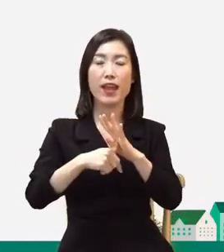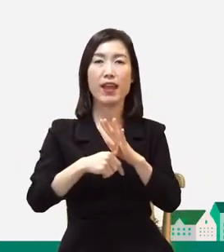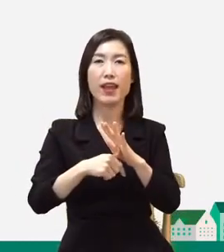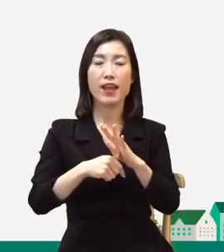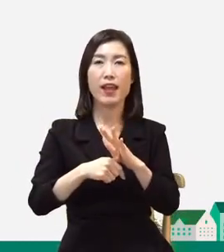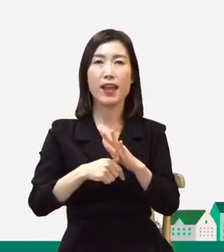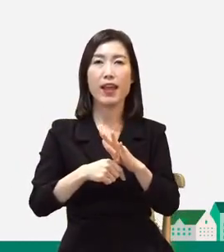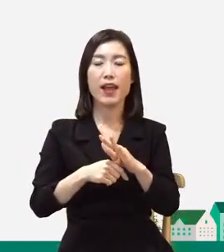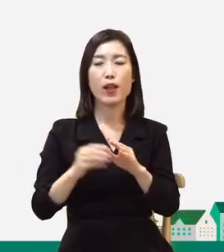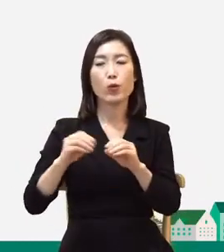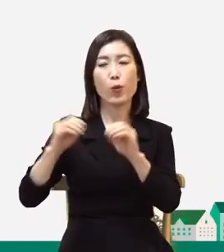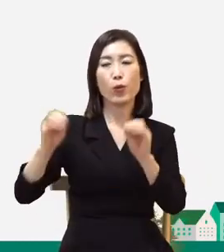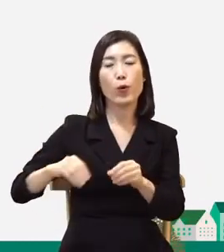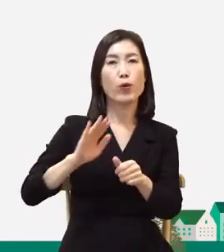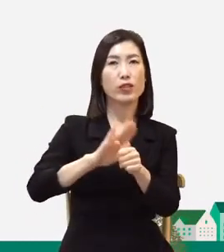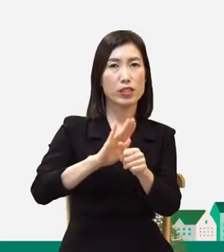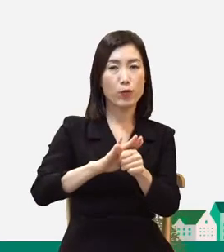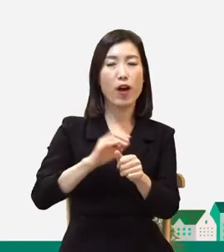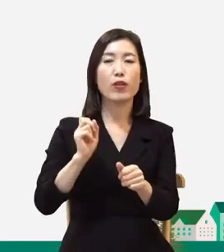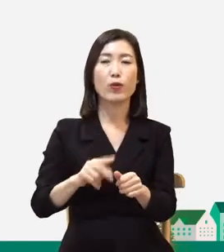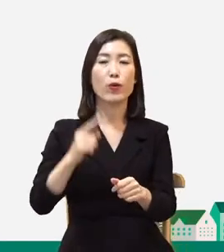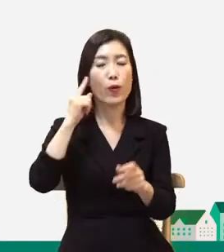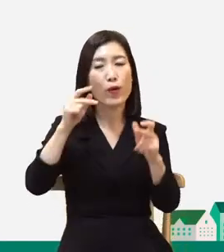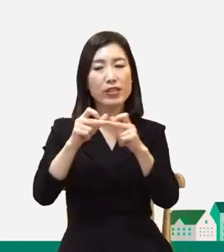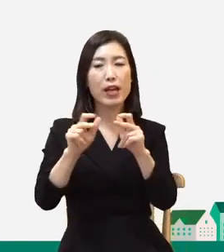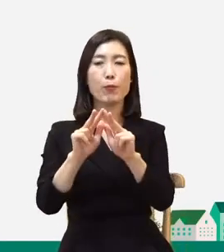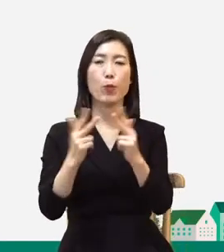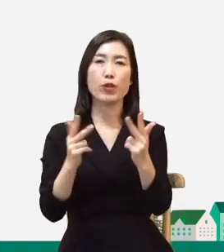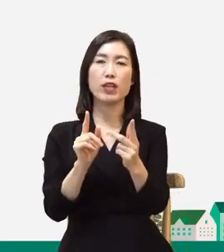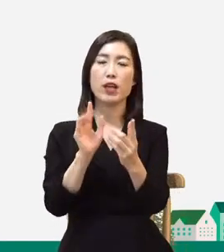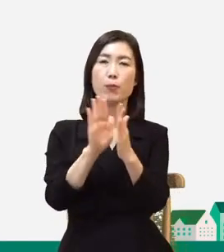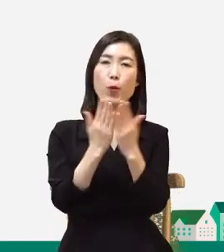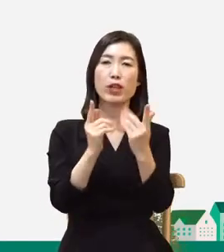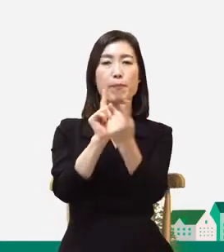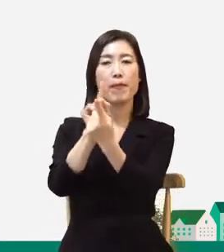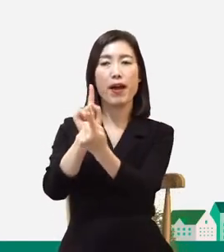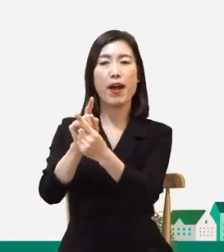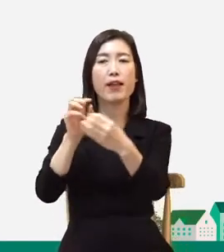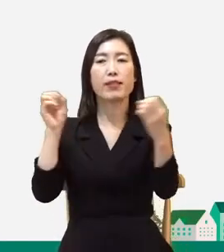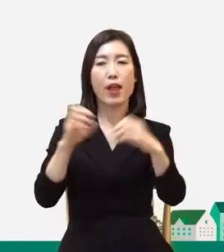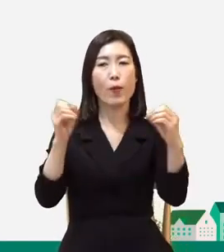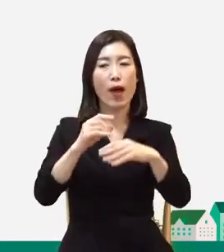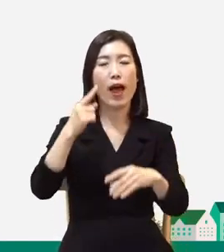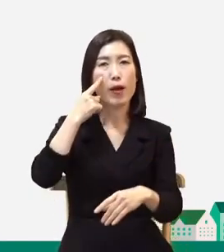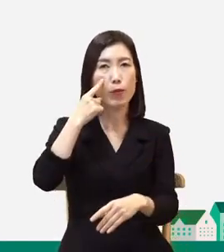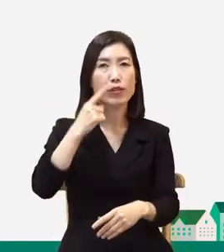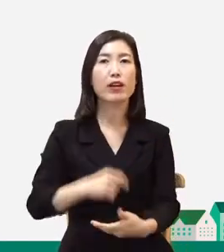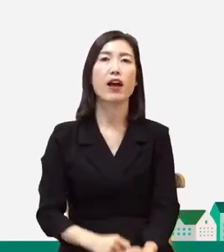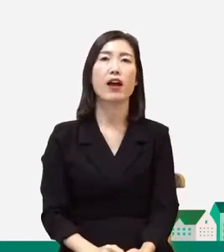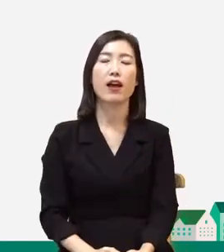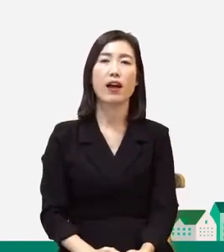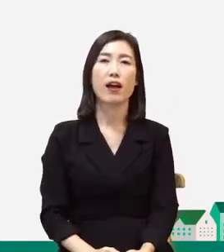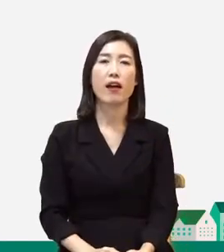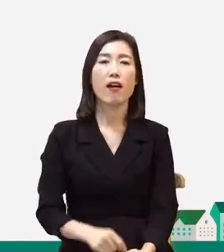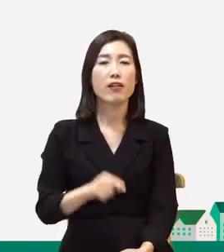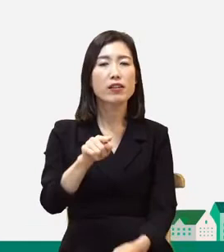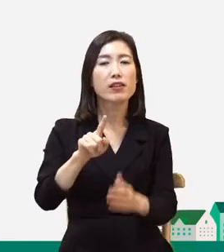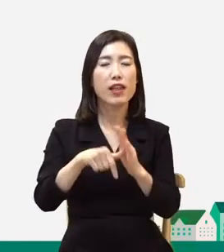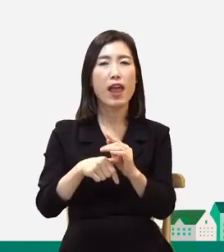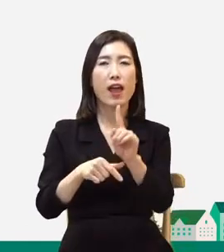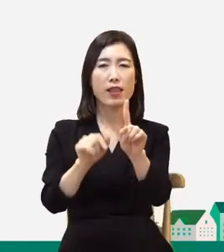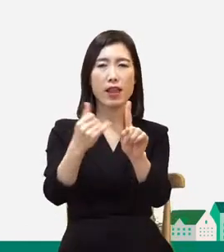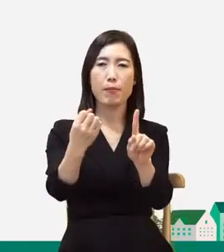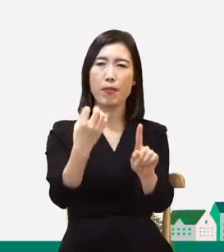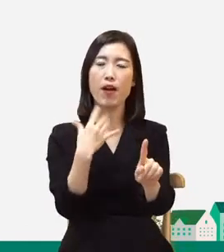올 초에 그 동료 지원과 당사자분들과 만나가지고 간단하게 이야기를 나눌 수 있는 기회가 있었는데요. 그때 한 분이 저한테 이렇게